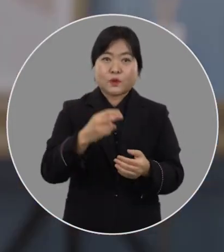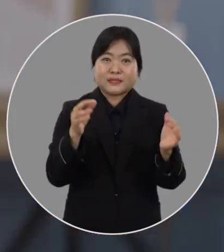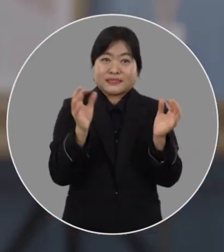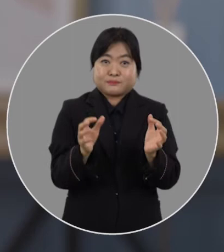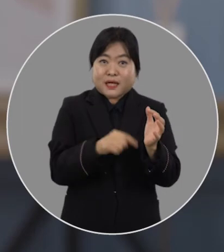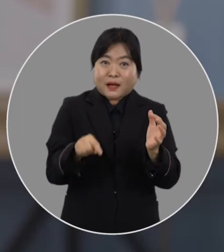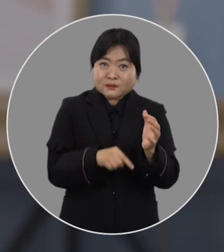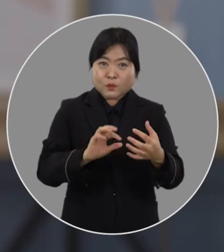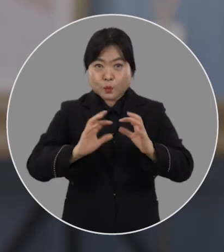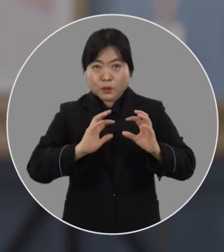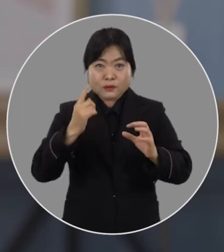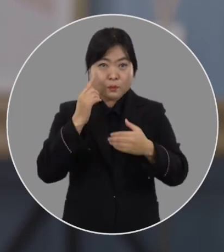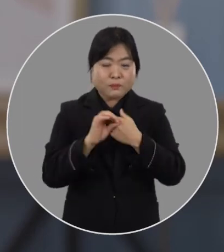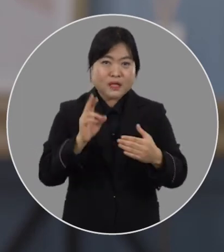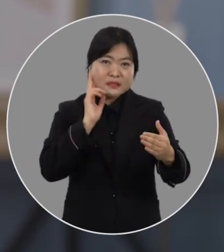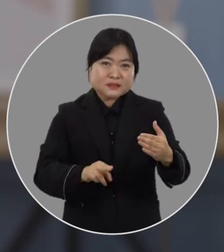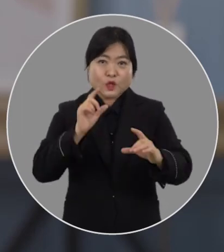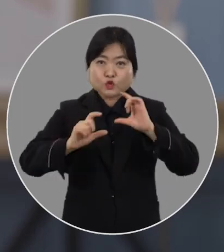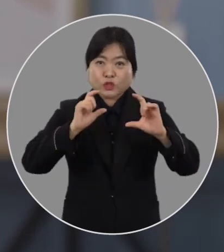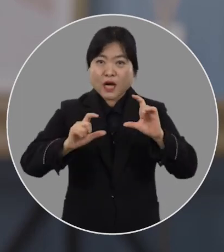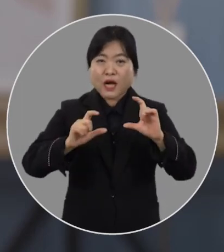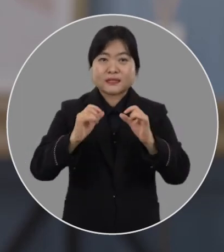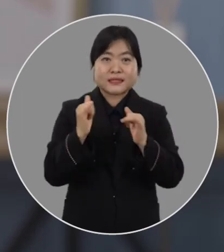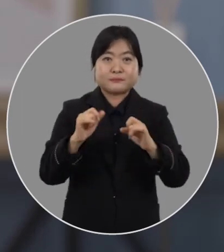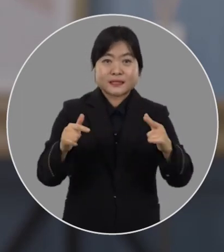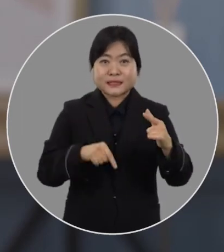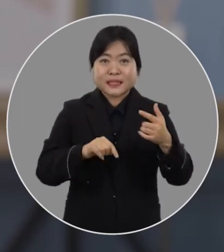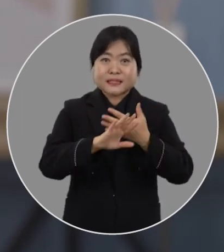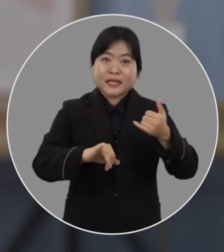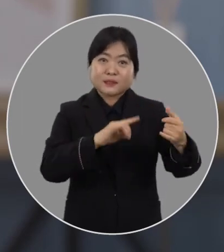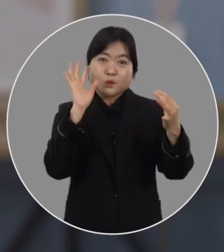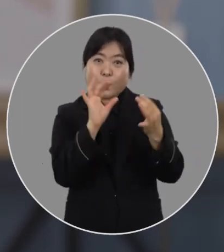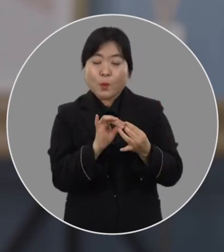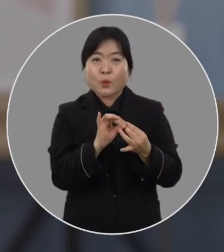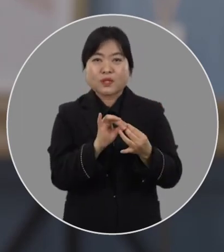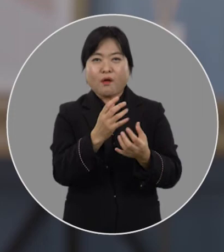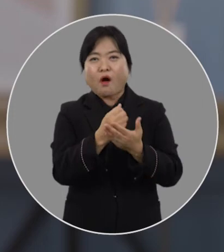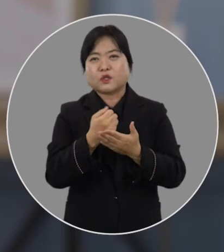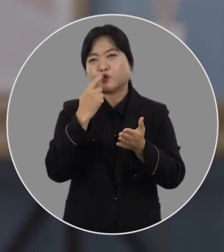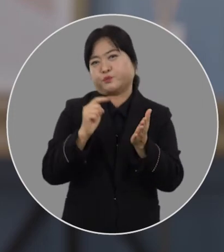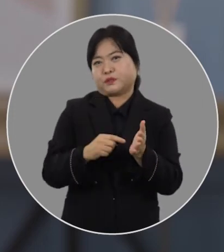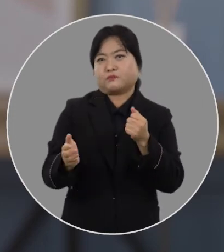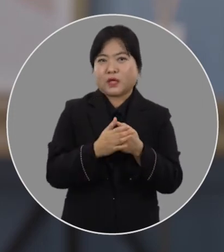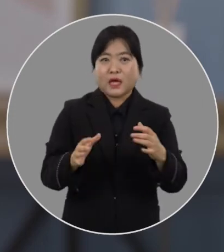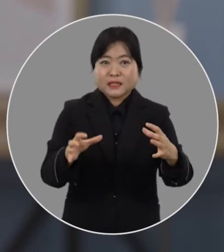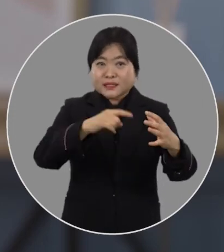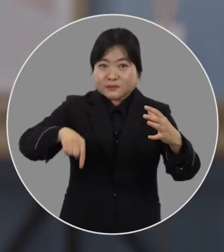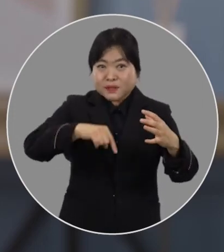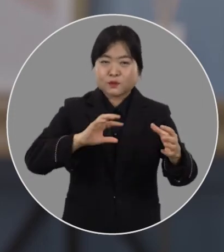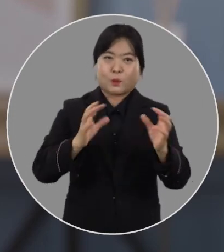집단에서 논의를 하다 보면 극단적인 주장을 펴는 사람들이 다른 사람들로부터 동의를 얻기가 쉽기